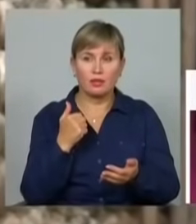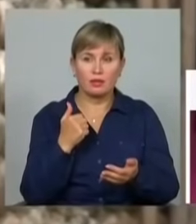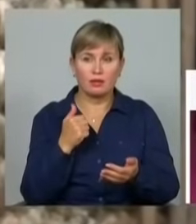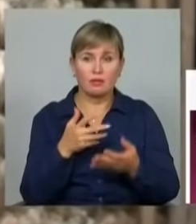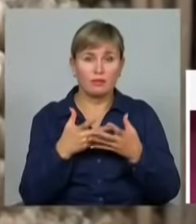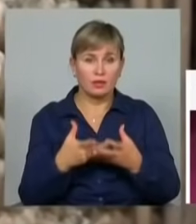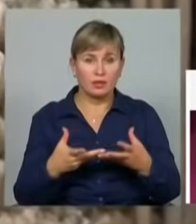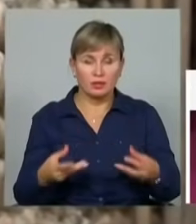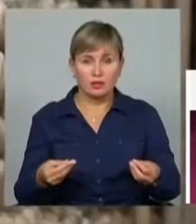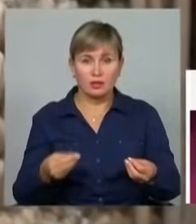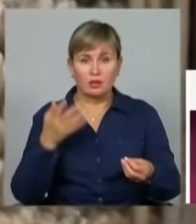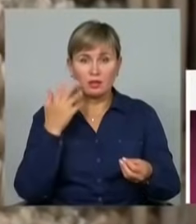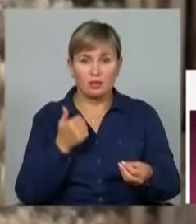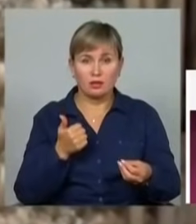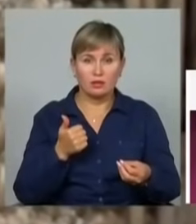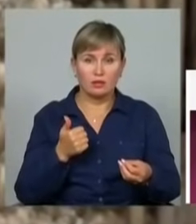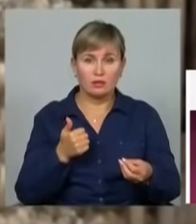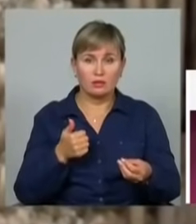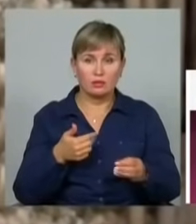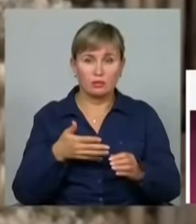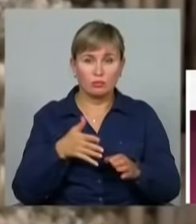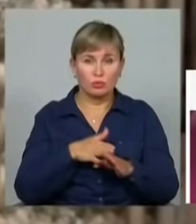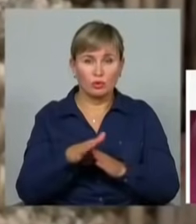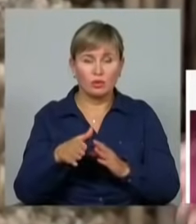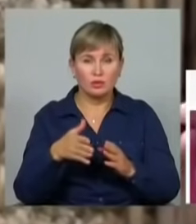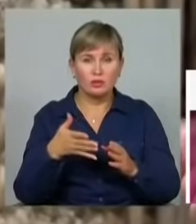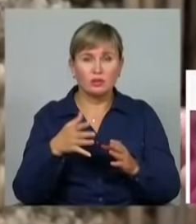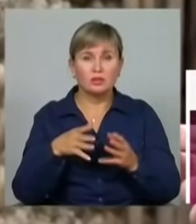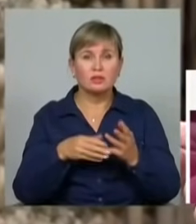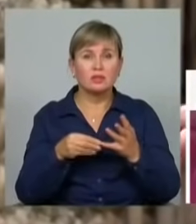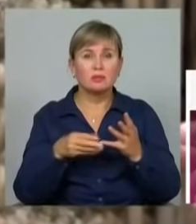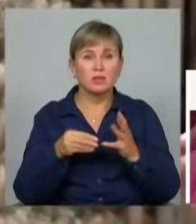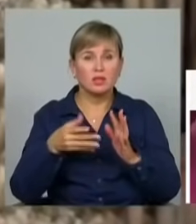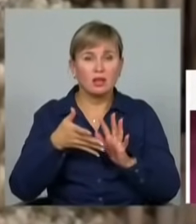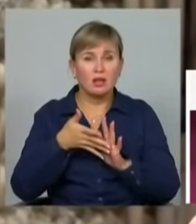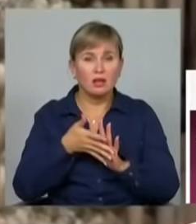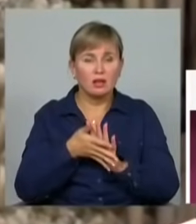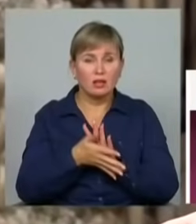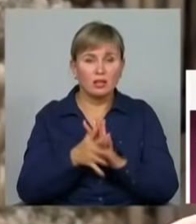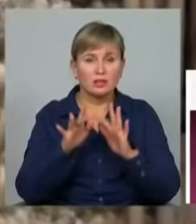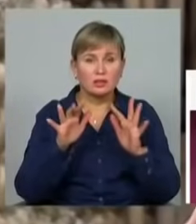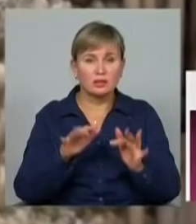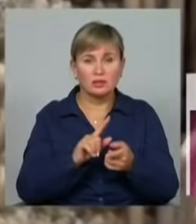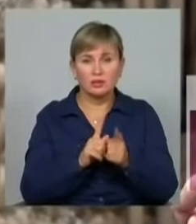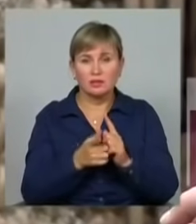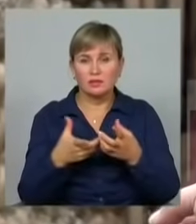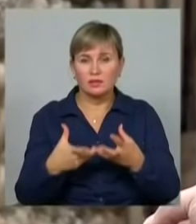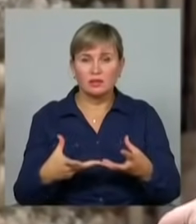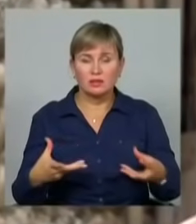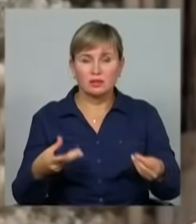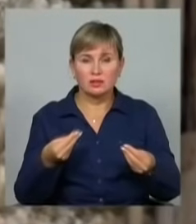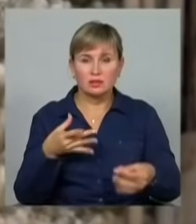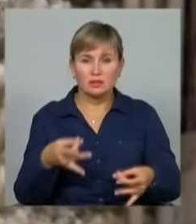весне, когда пропитается полностью земля водой, и все как будет, вот